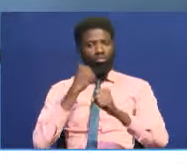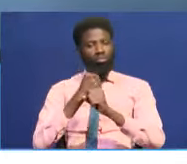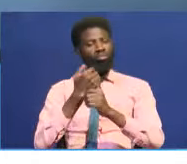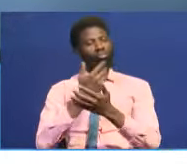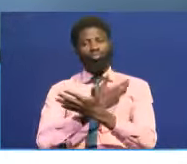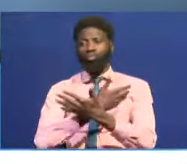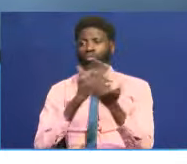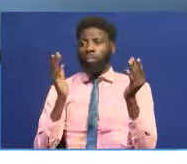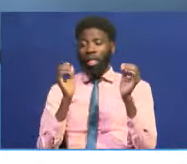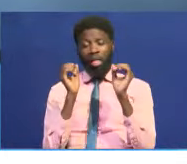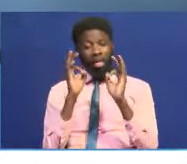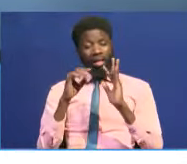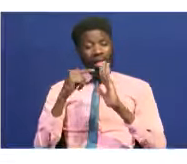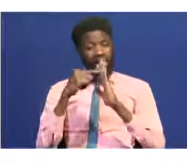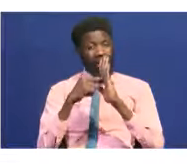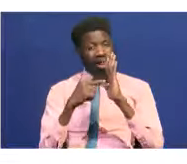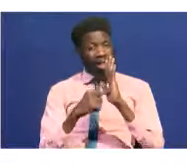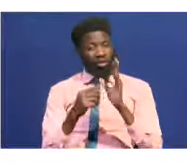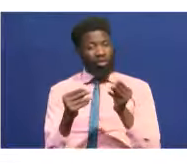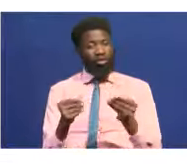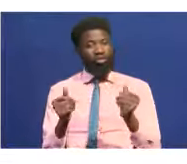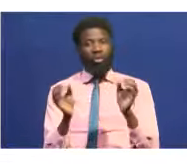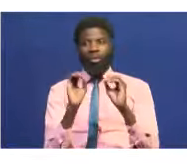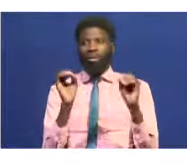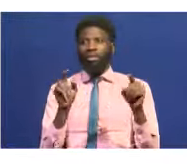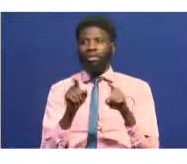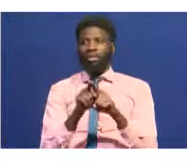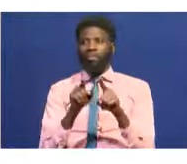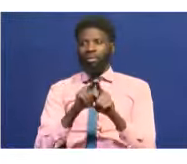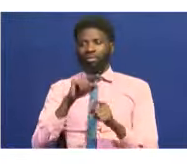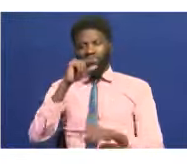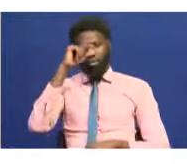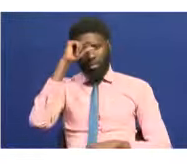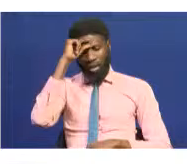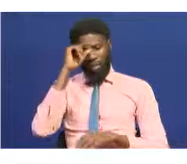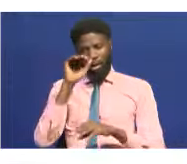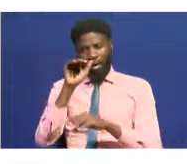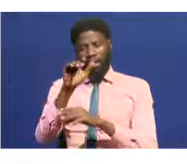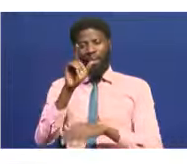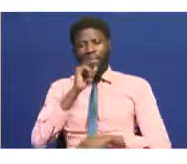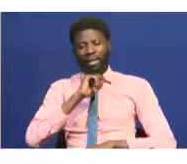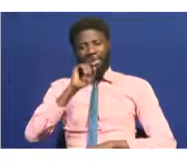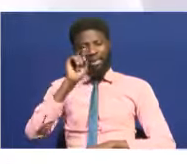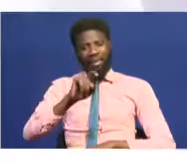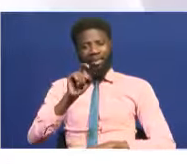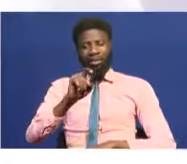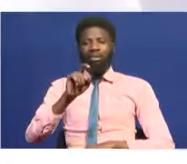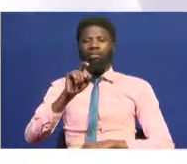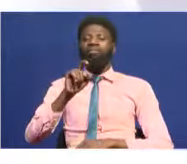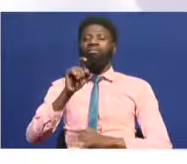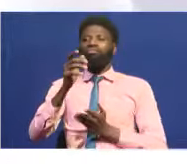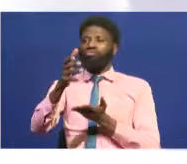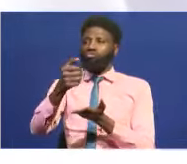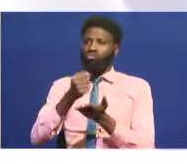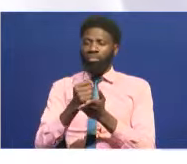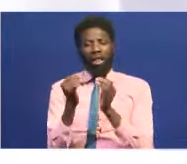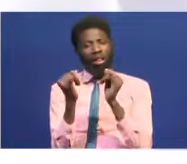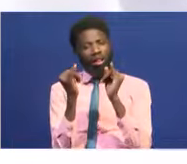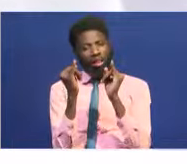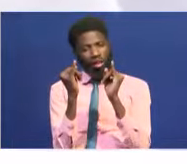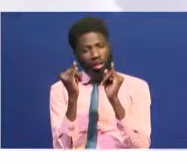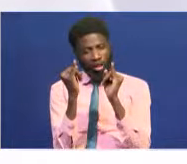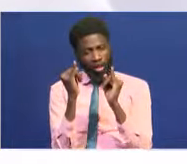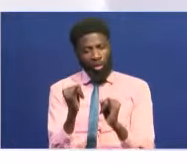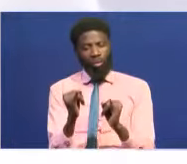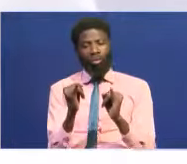hayatashughulikiwa. Haya yanajiri huku wito ukitolewa kwa serikali kuteua mkurugenzi mkuu mpya ambaye atachukua nafasi